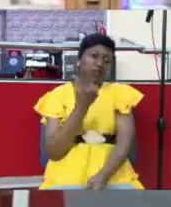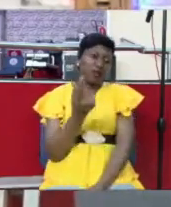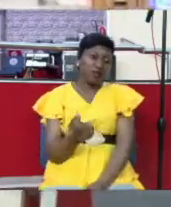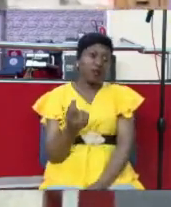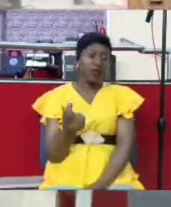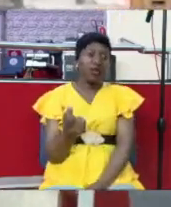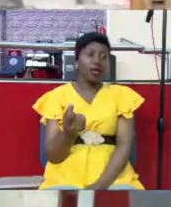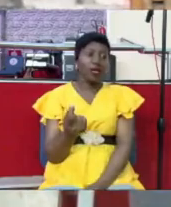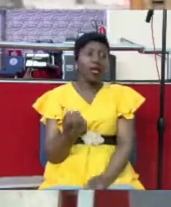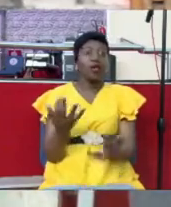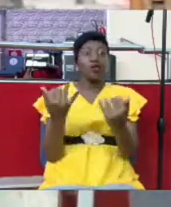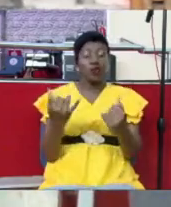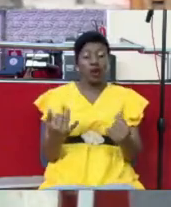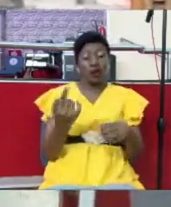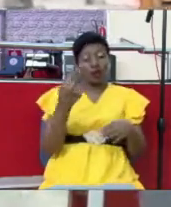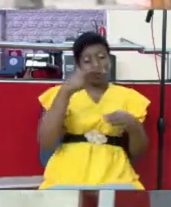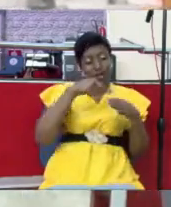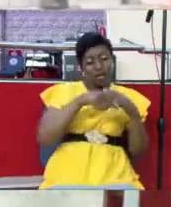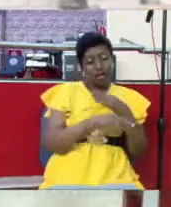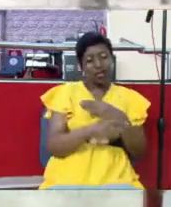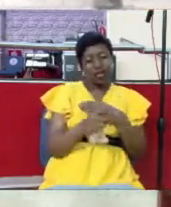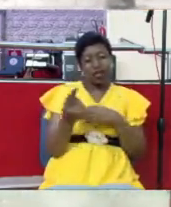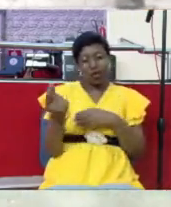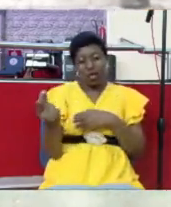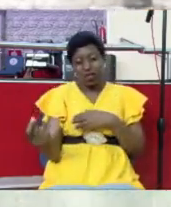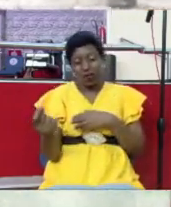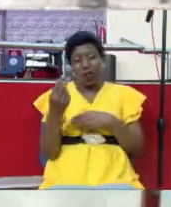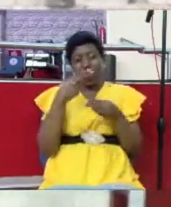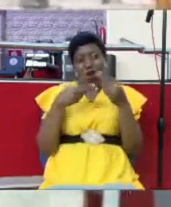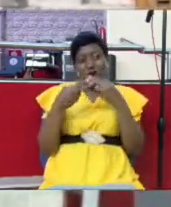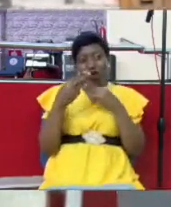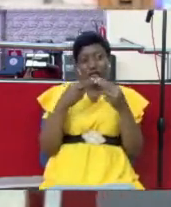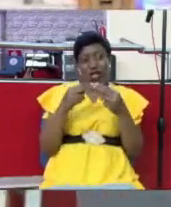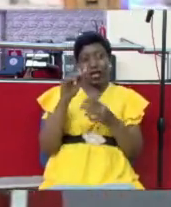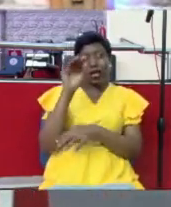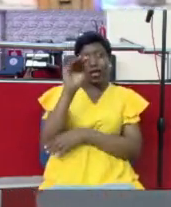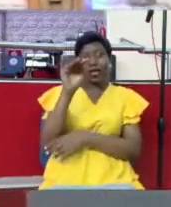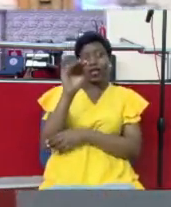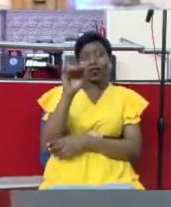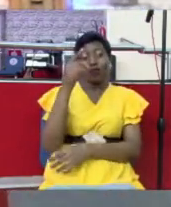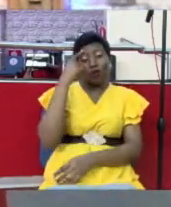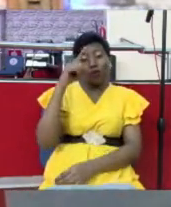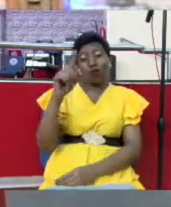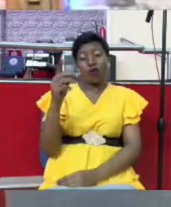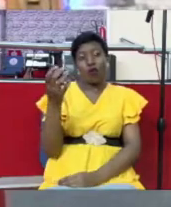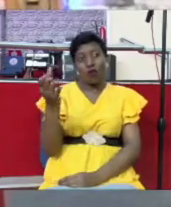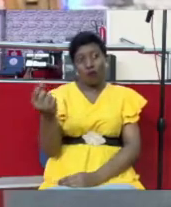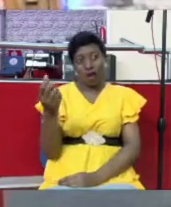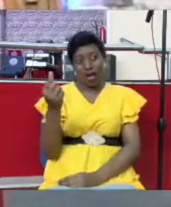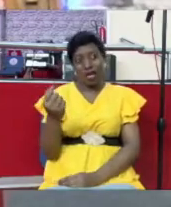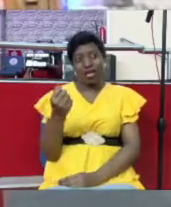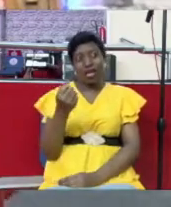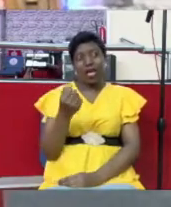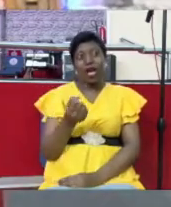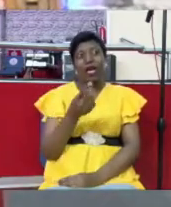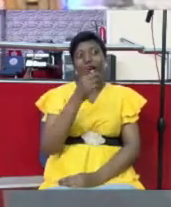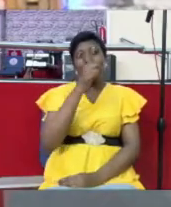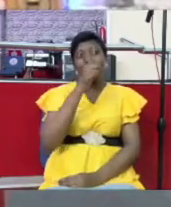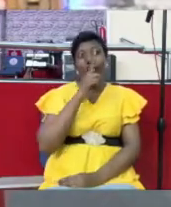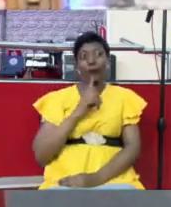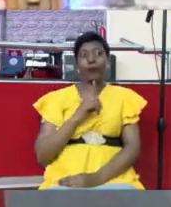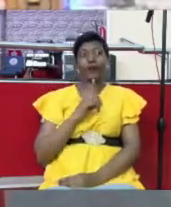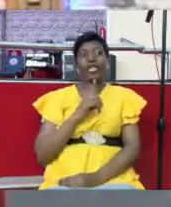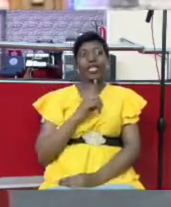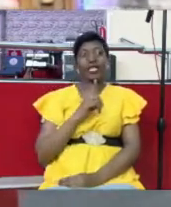into a kiosk and order for ugali mandondo. Kwa hivyo ungeingia kwenye kioski ile na uitishe ugali mandondo. And then you'd be given mandondo. Mandondo